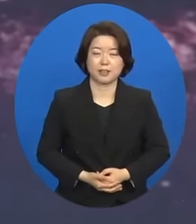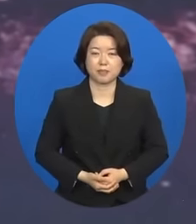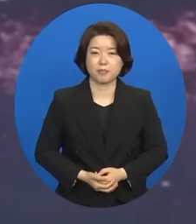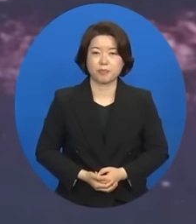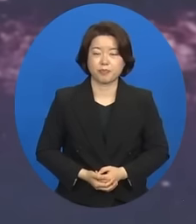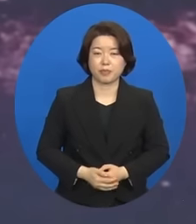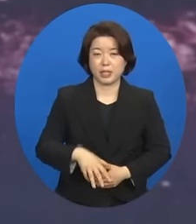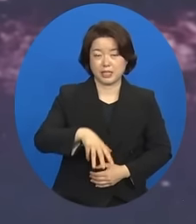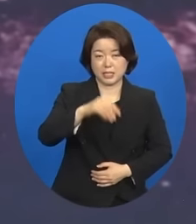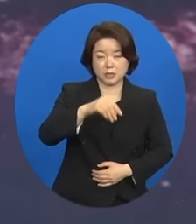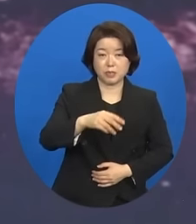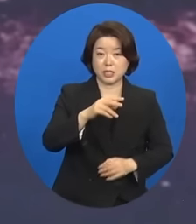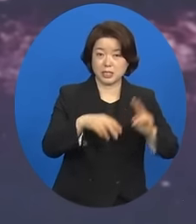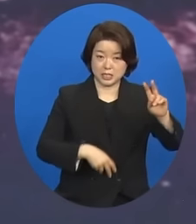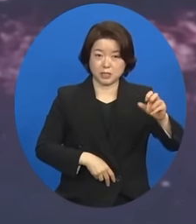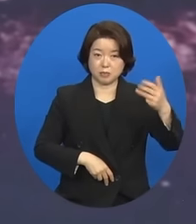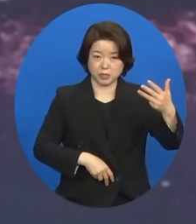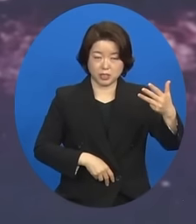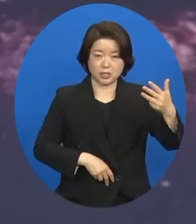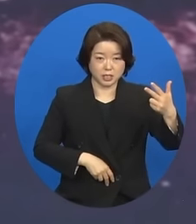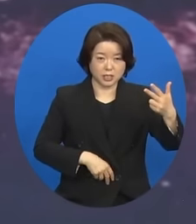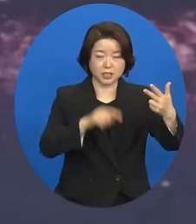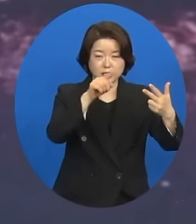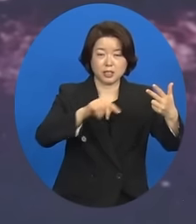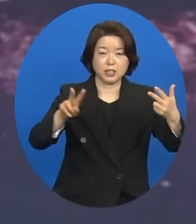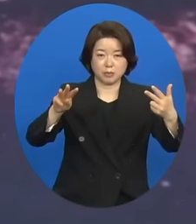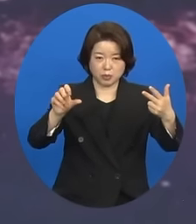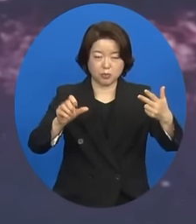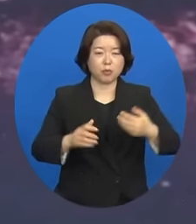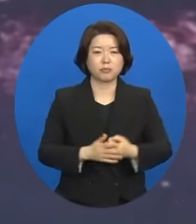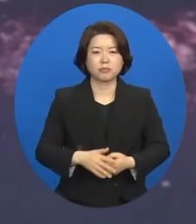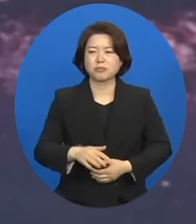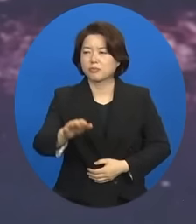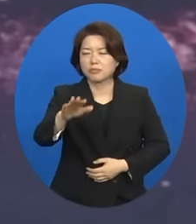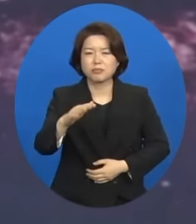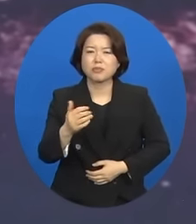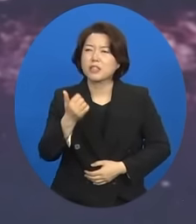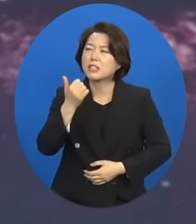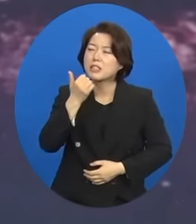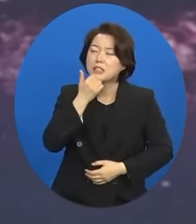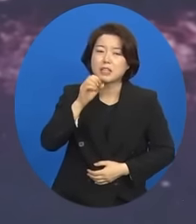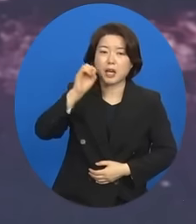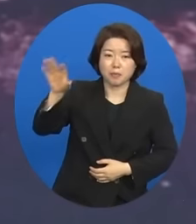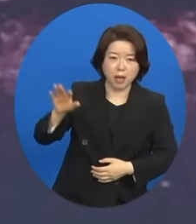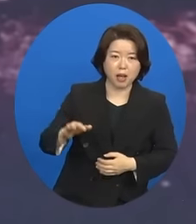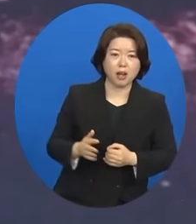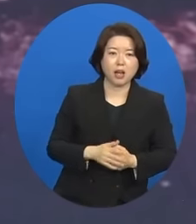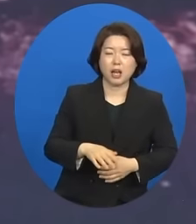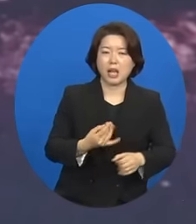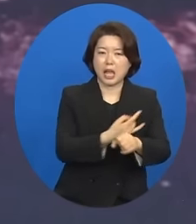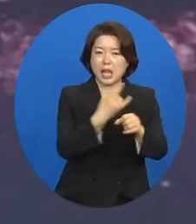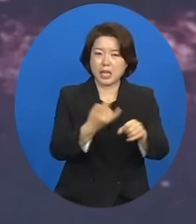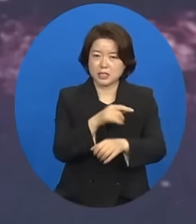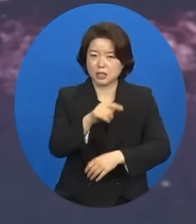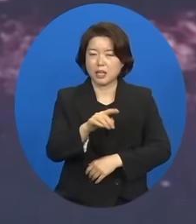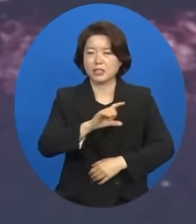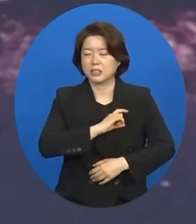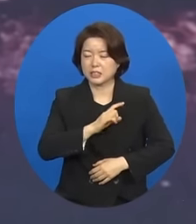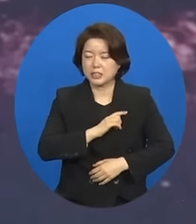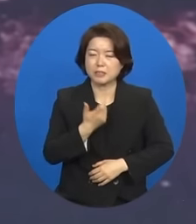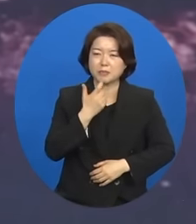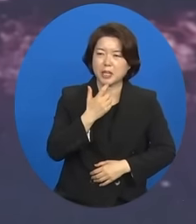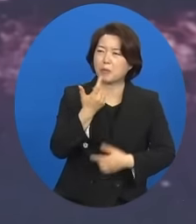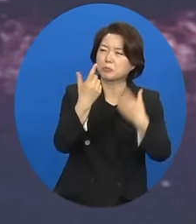창세기 27장에 보십시오 이삭이 이르되 내 아우가 와서 속여 내 복을 빼앗았다 에가 이르되 그의 이름을 야곱이라 합당하지